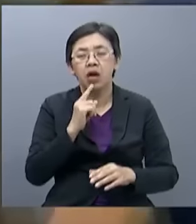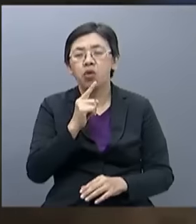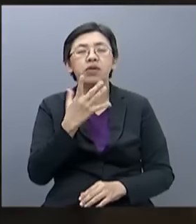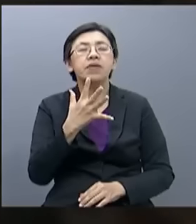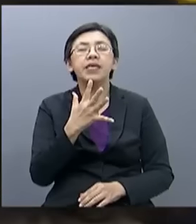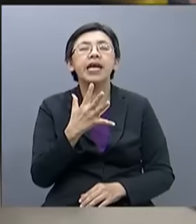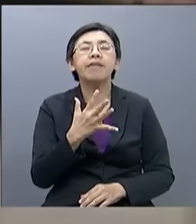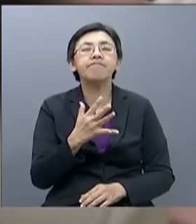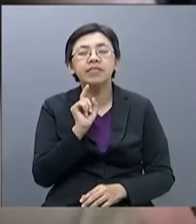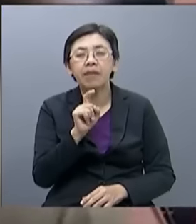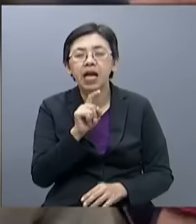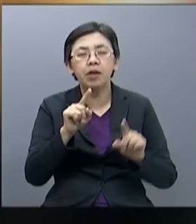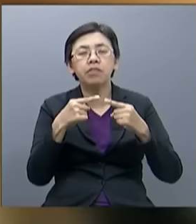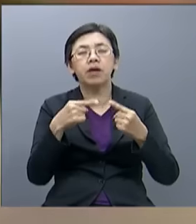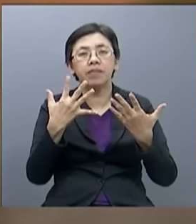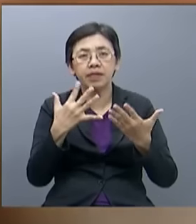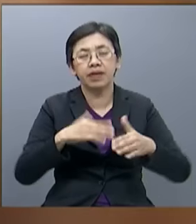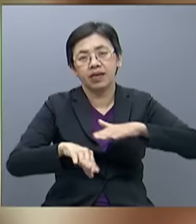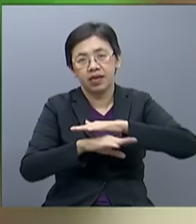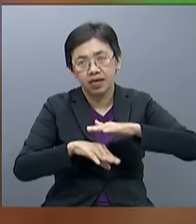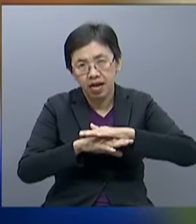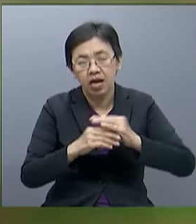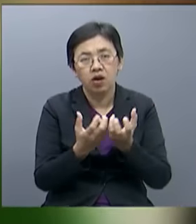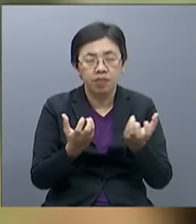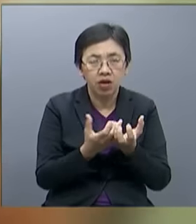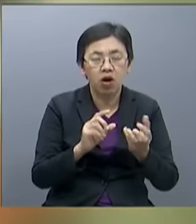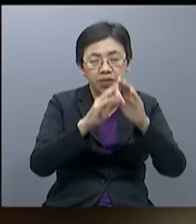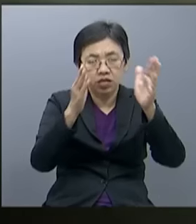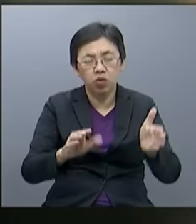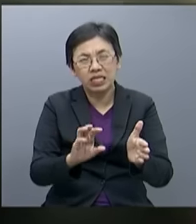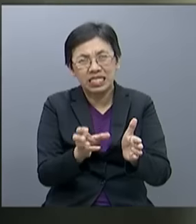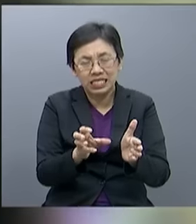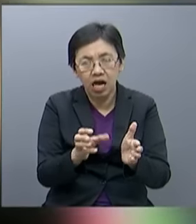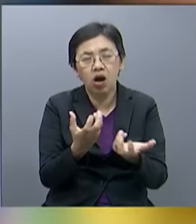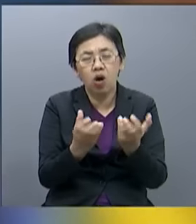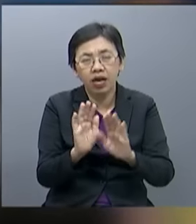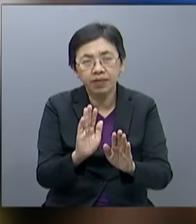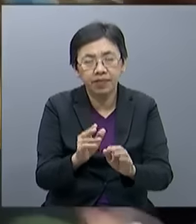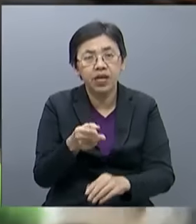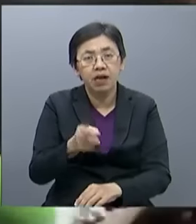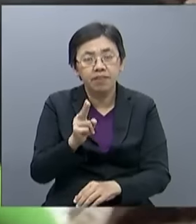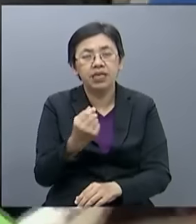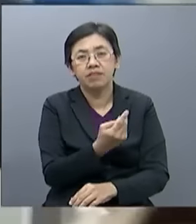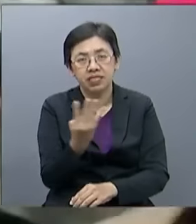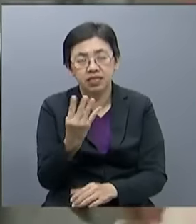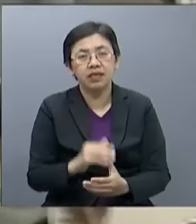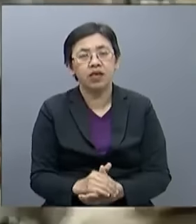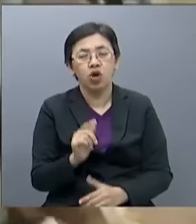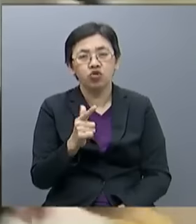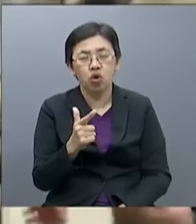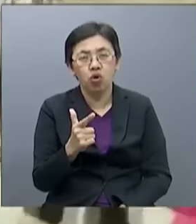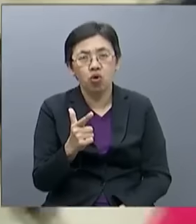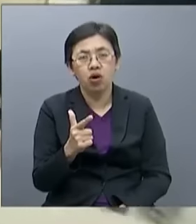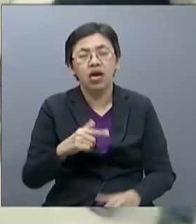ะส่วนพยานหลักฐานที่ตรวจยึดได้จากบ้านพักมีตู้เซฟจำนวน1มีอาวุธปืน4กระบอกทองคำ